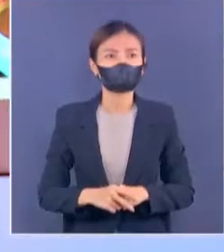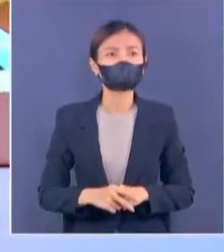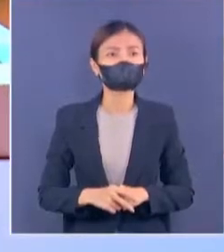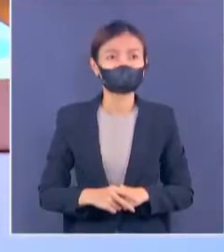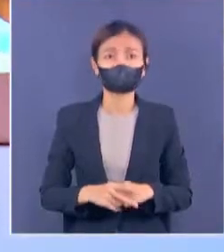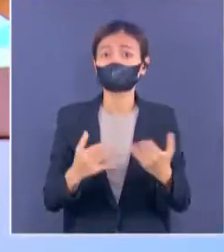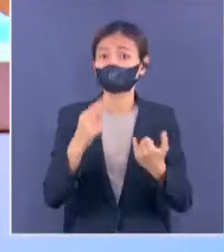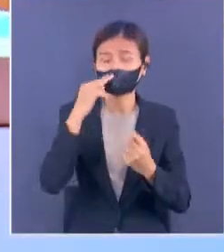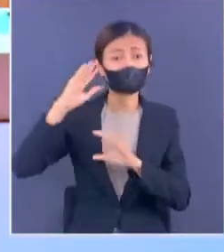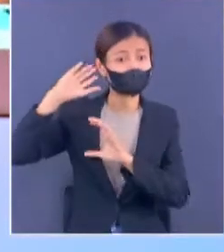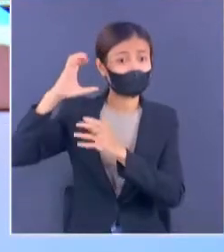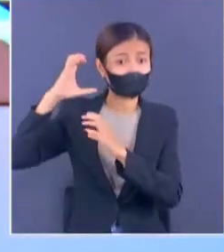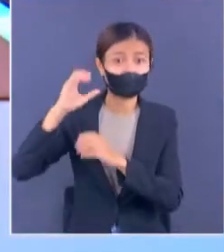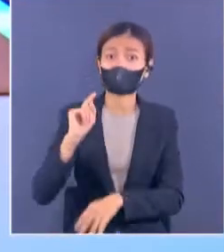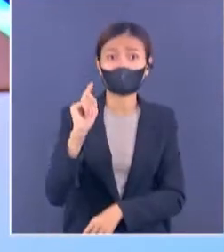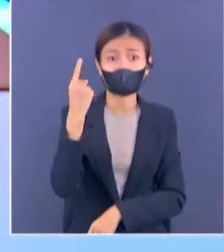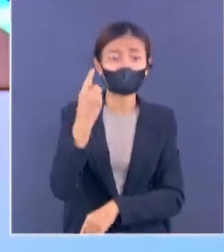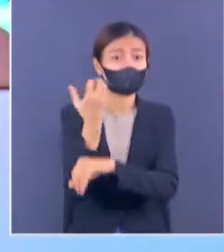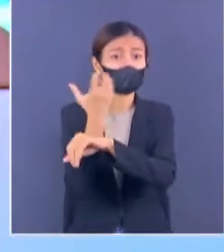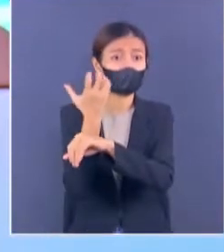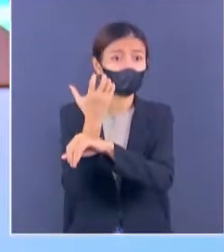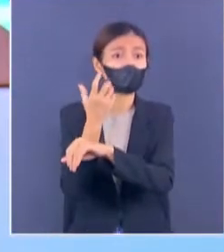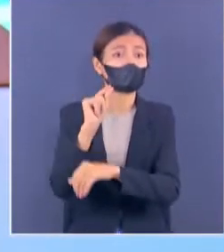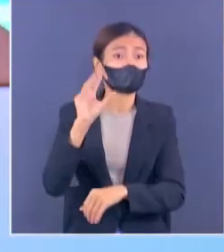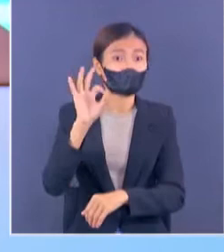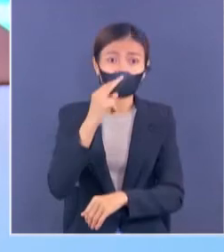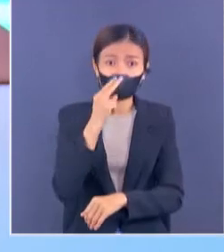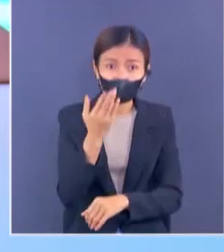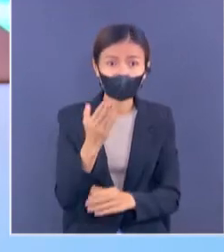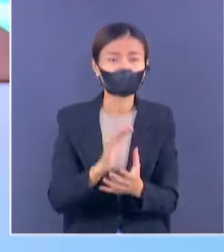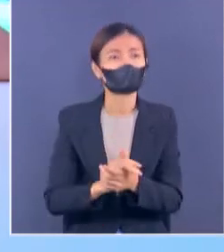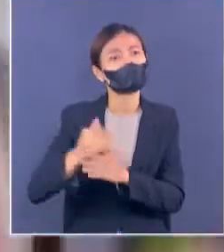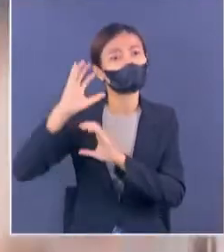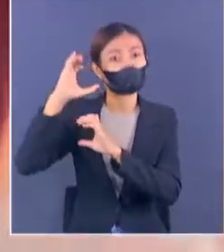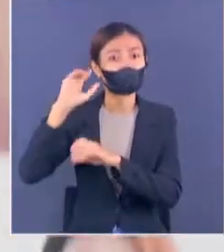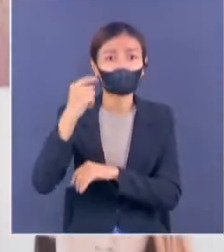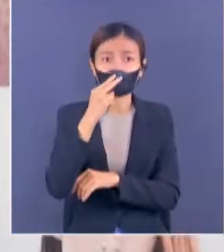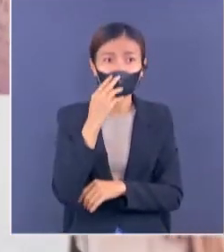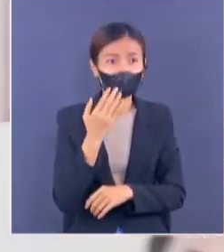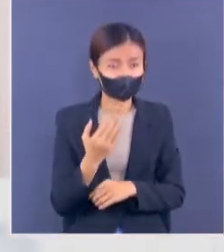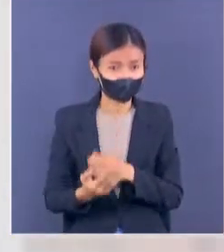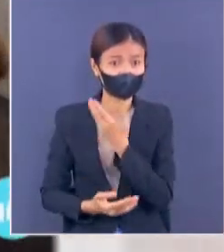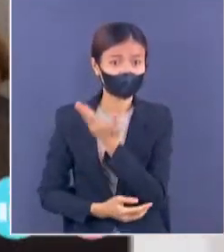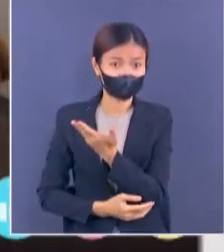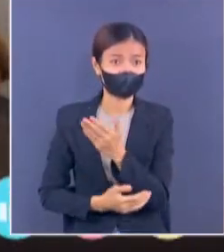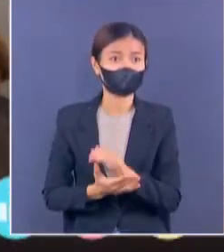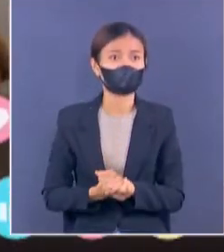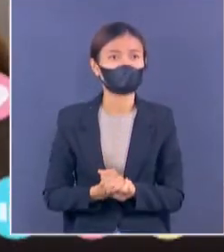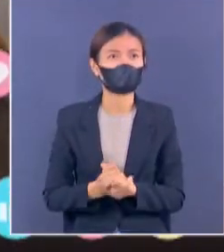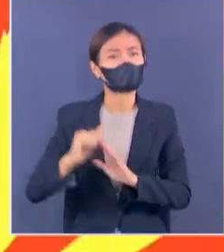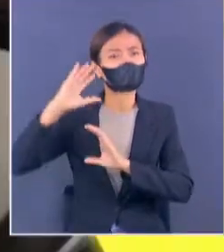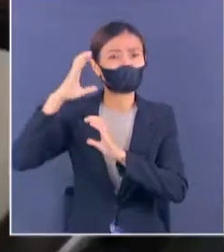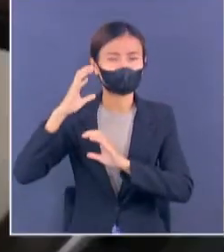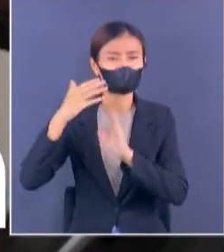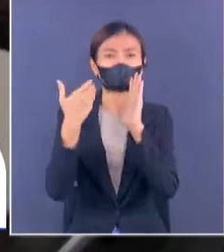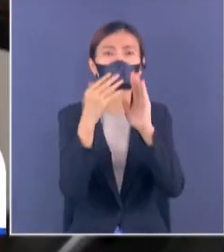ขยับมาที่ภาพยนตร์เรื่องใหม่จากโมโนแมสมาแนะนำกันค่ะภาพยนตร์เรื่องฮักล้นไห่หัวใจนายเกิบคีบหนังอีสานคอมเมดี้มาให้